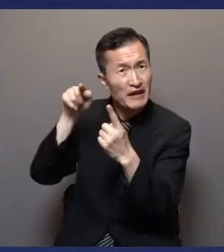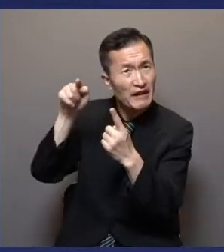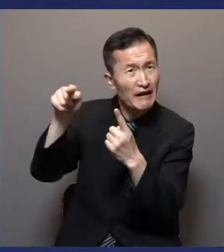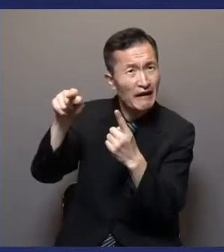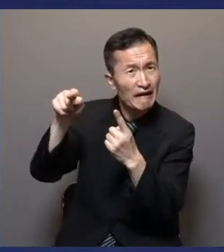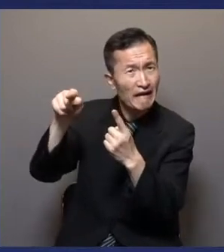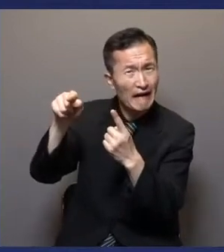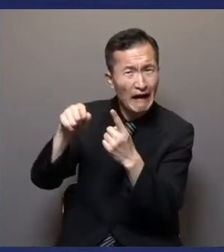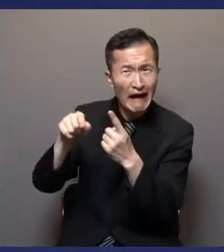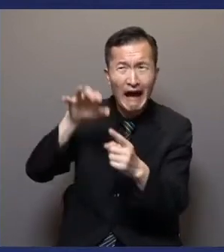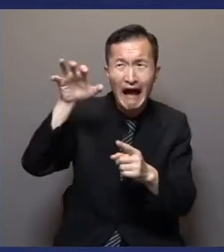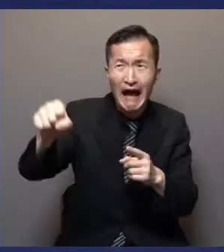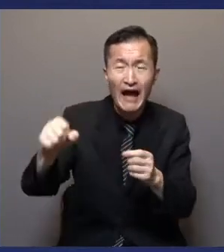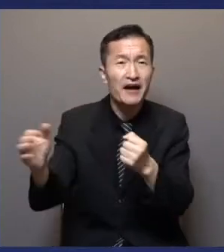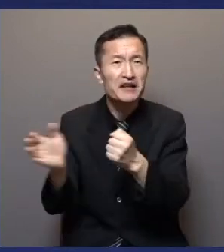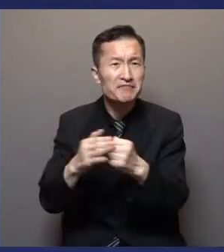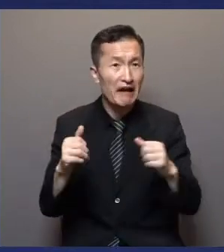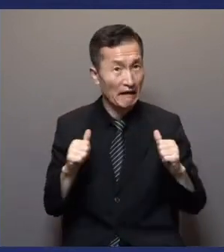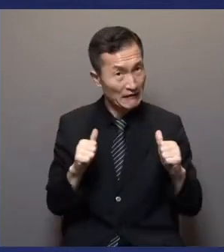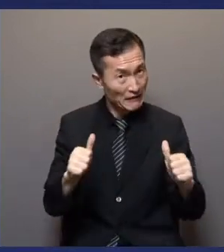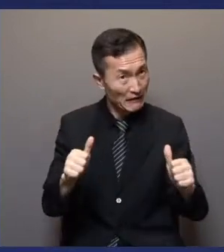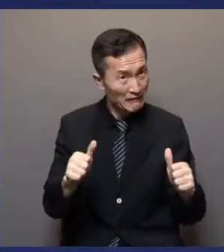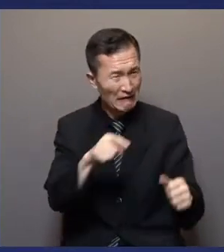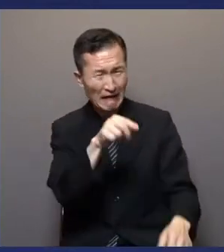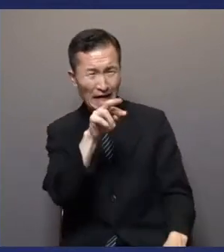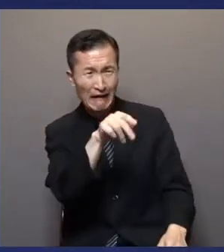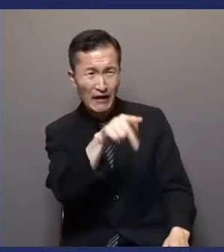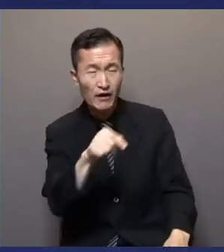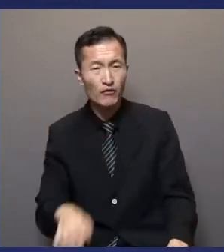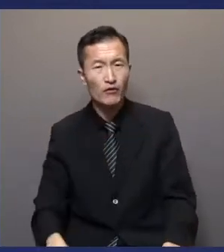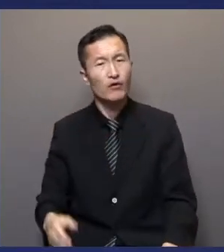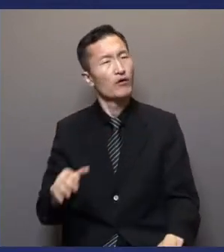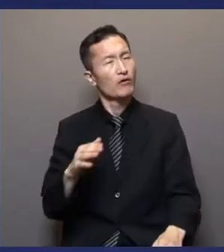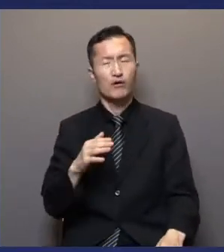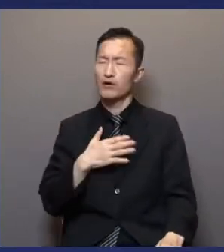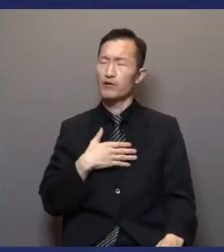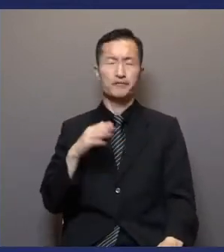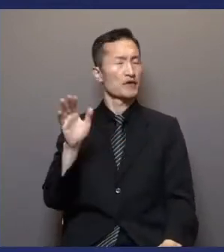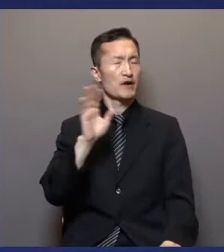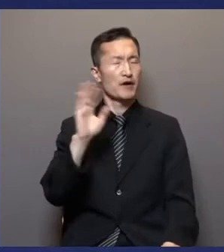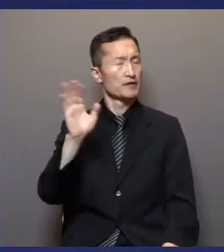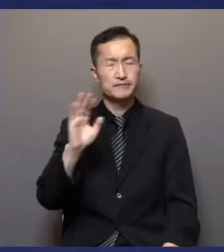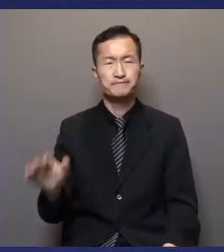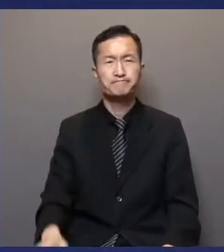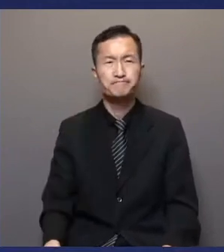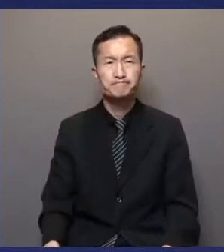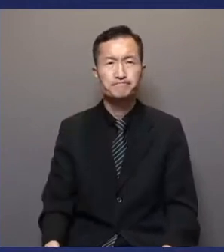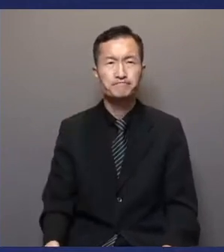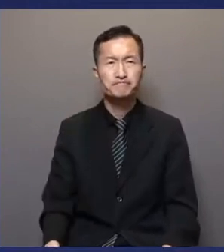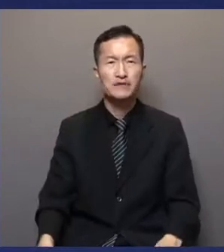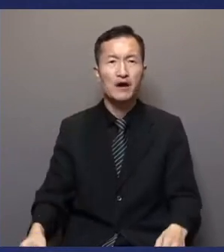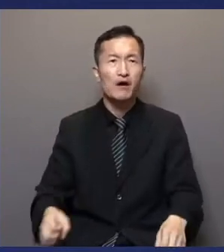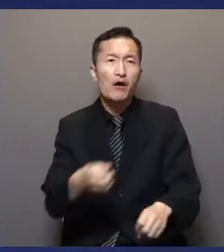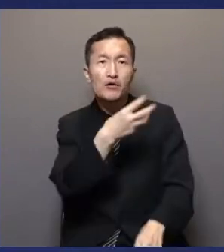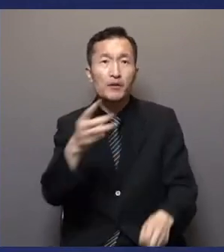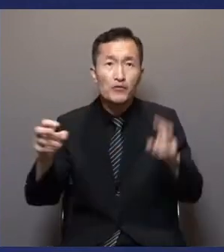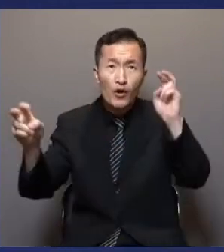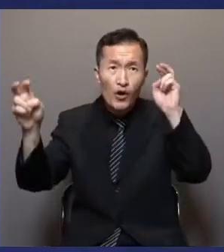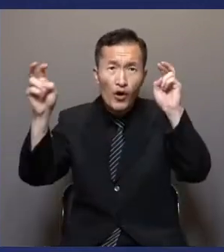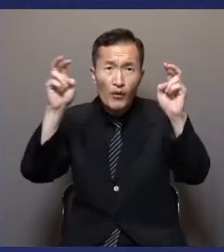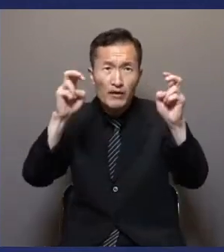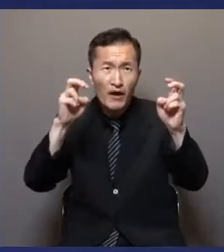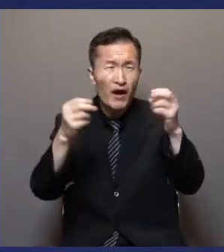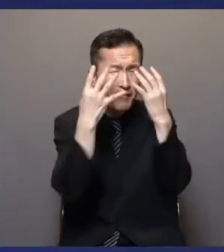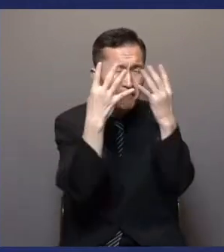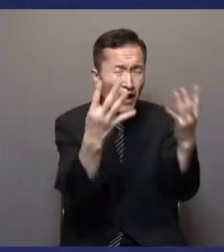열심히 하냐 비판하시는 분도 계십니다. 그러나 저는 노선투쟁이라고 말씀드렸습니다. 이재용의 사면에 대해서 어떻게 생각하시는지 여러